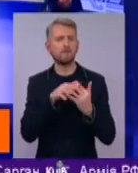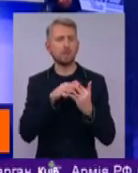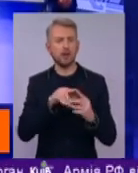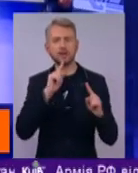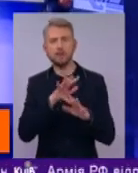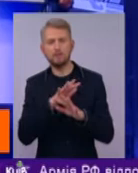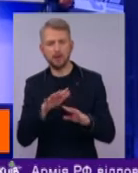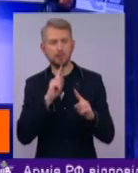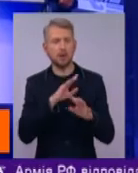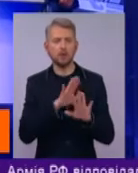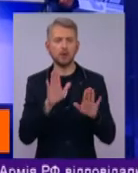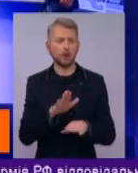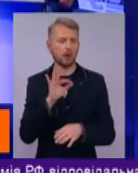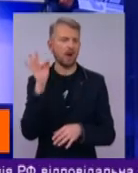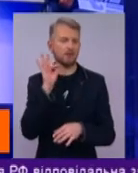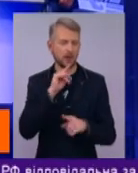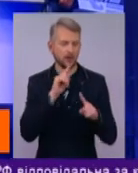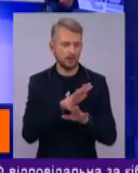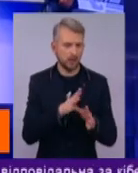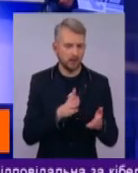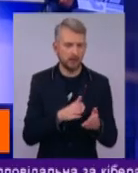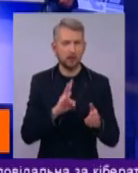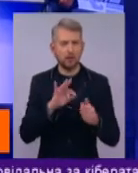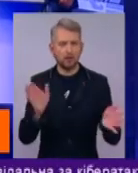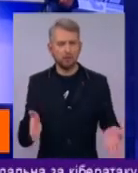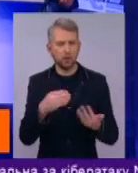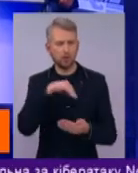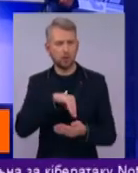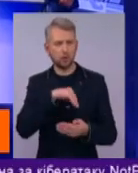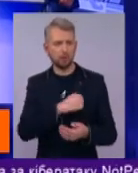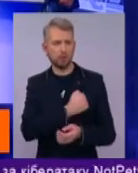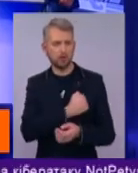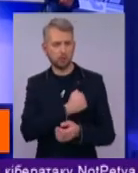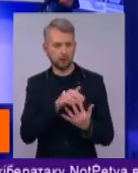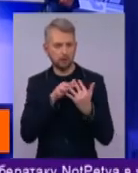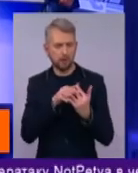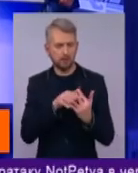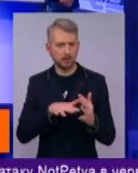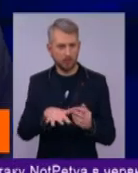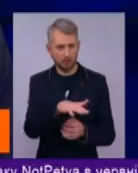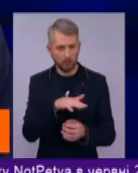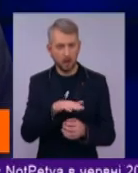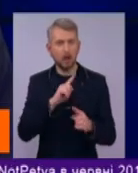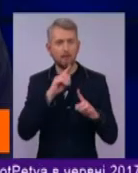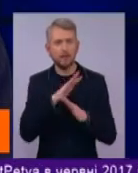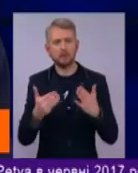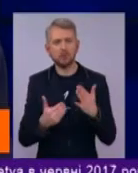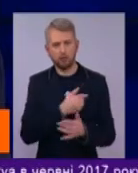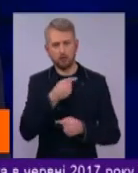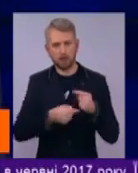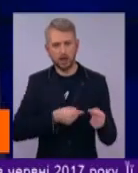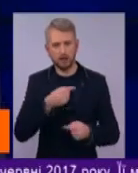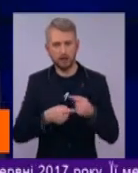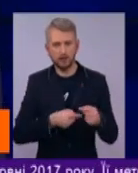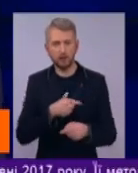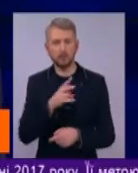поют не только афганские песни, но и поднимают дух бойцов на передовой, песнями нового поколения. Ну